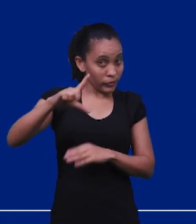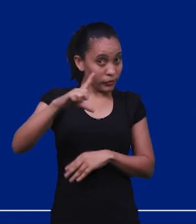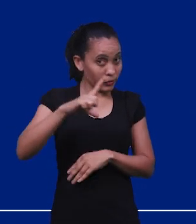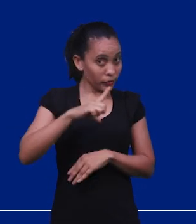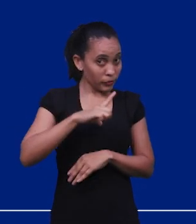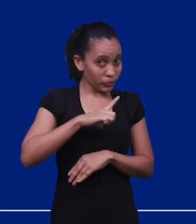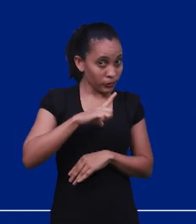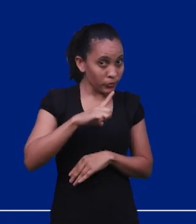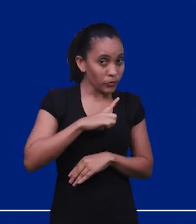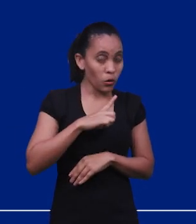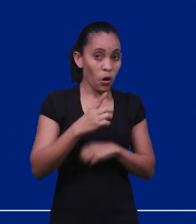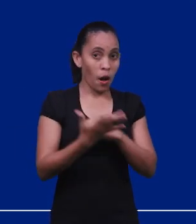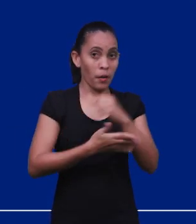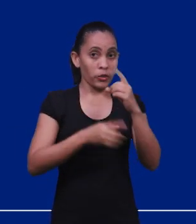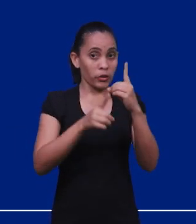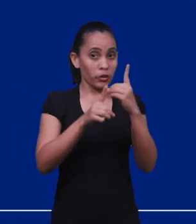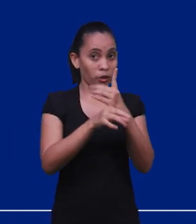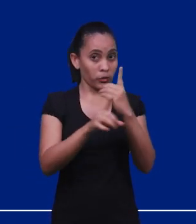bonne